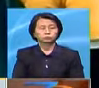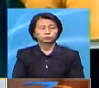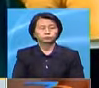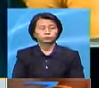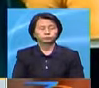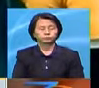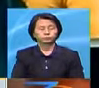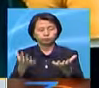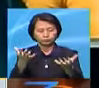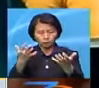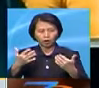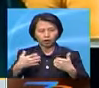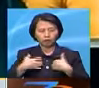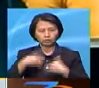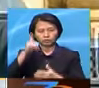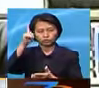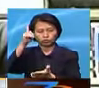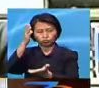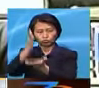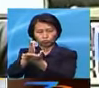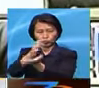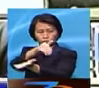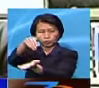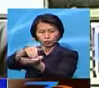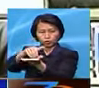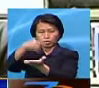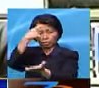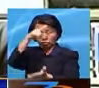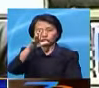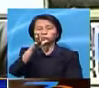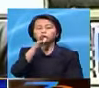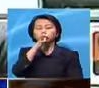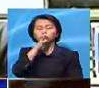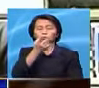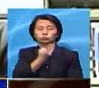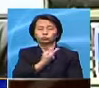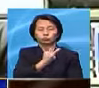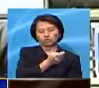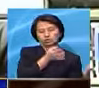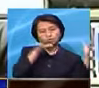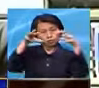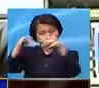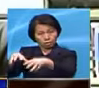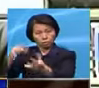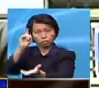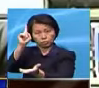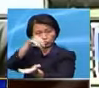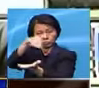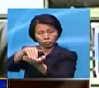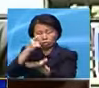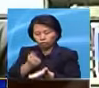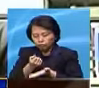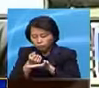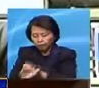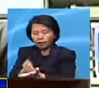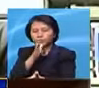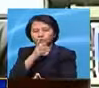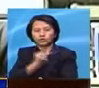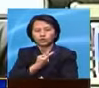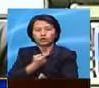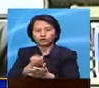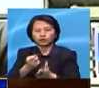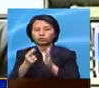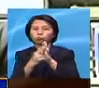one ST untuk ibu-ibu tunggal ini antara lainnya ial untuk mereka daripada